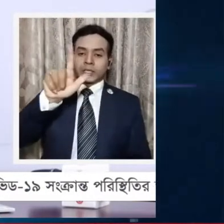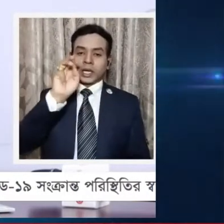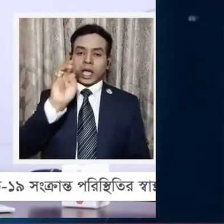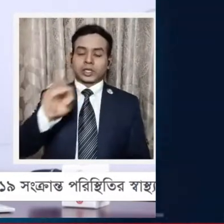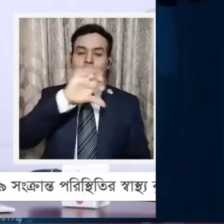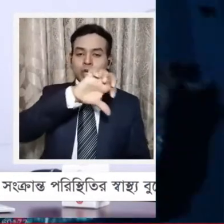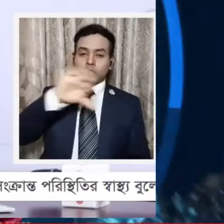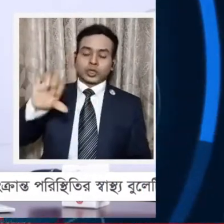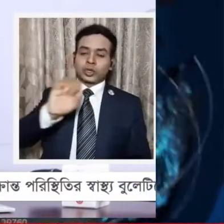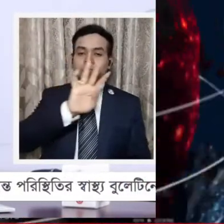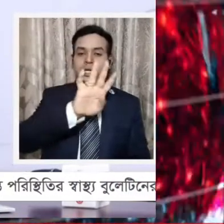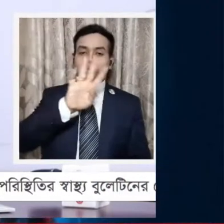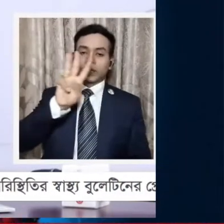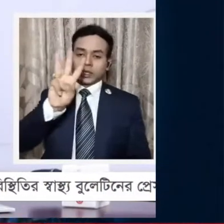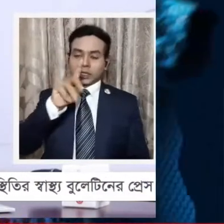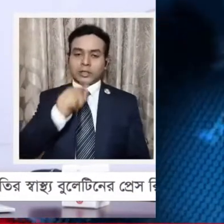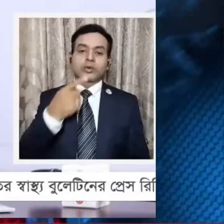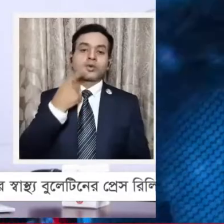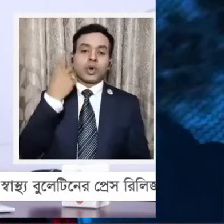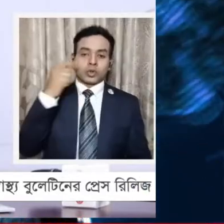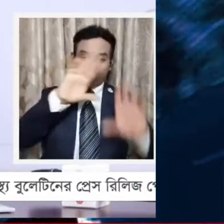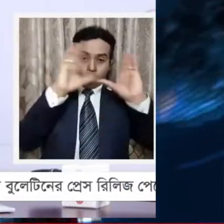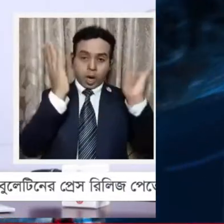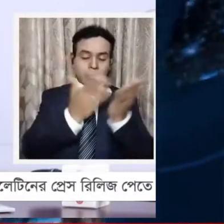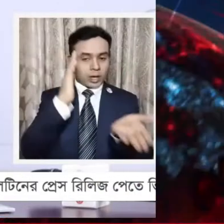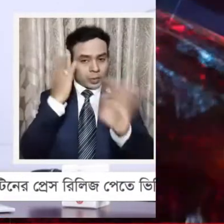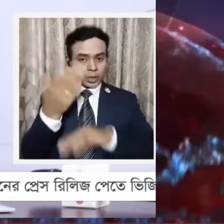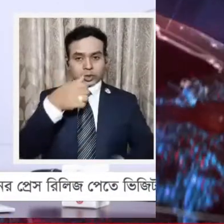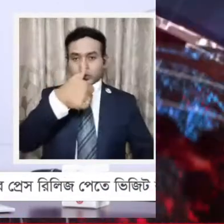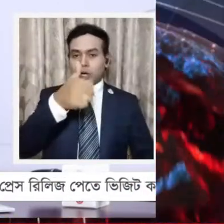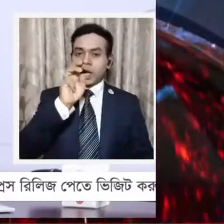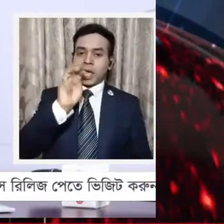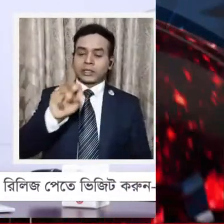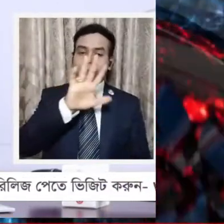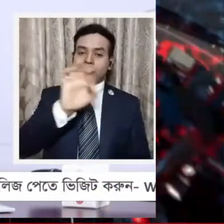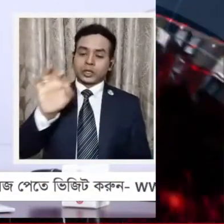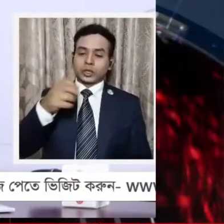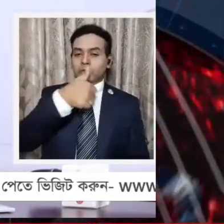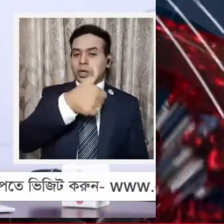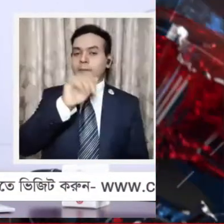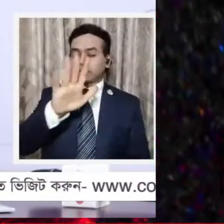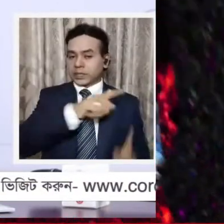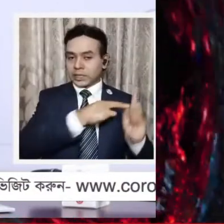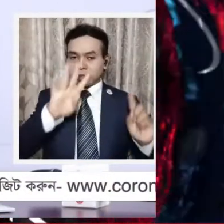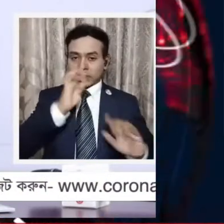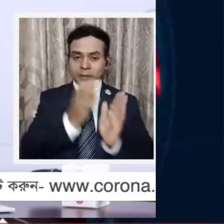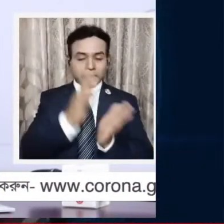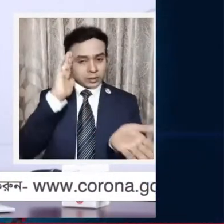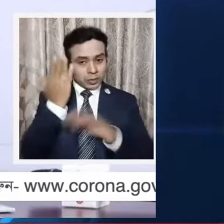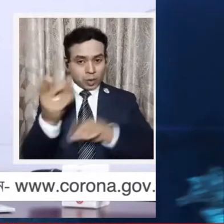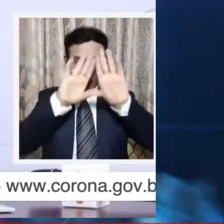1,91,87,943 জন বিশ্বে 24 ঘন্টা মৃত্যুবরণ করেছেন 6,565 জন এবং এ পর্যন্ত মৃত্যুবরণ করেছেন